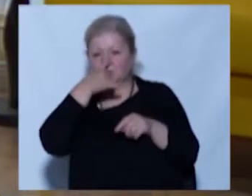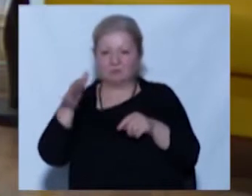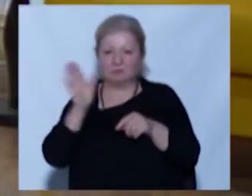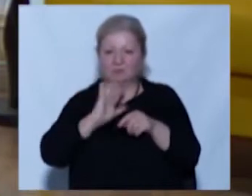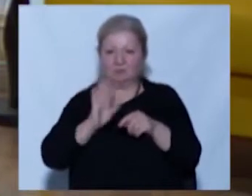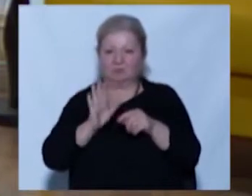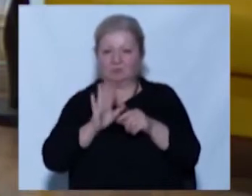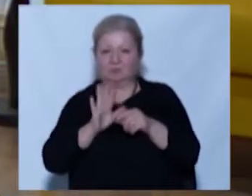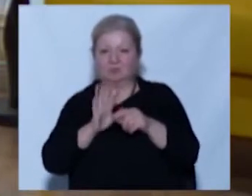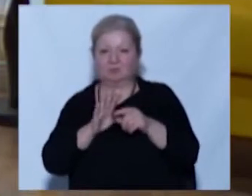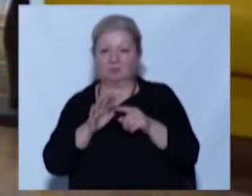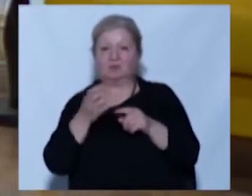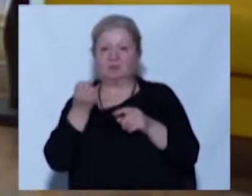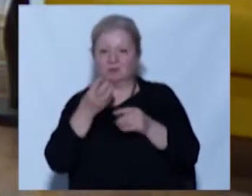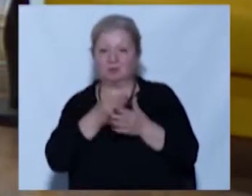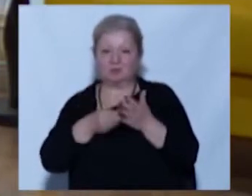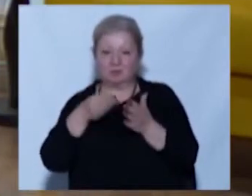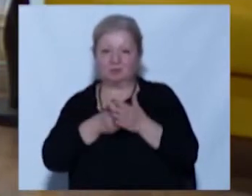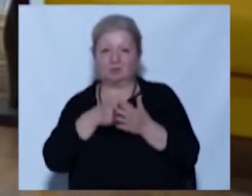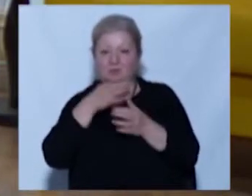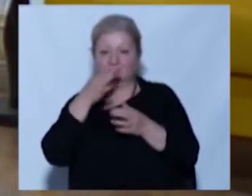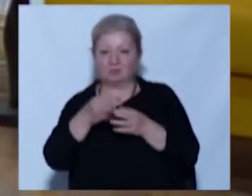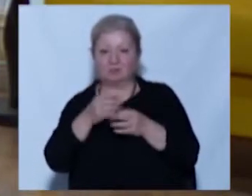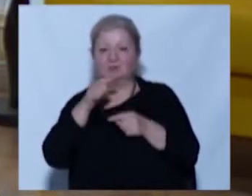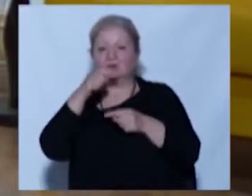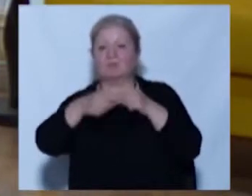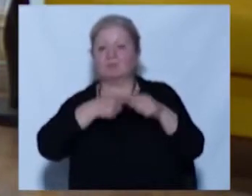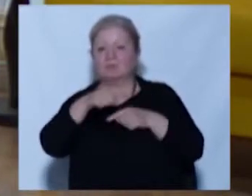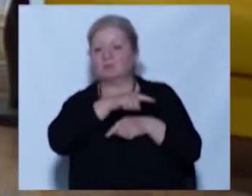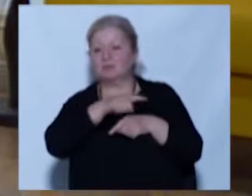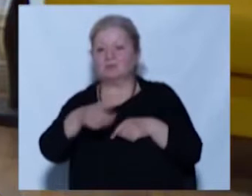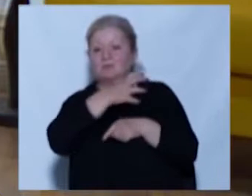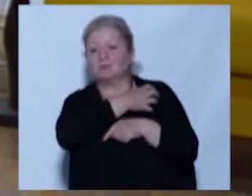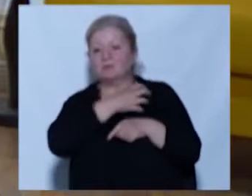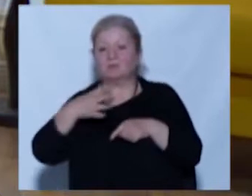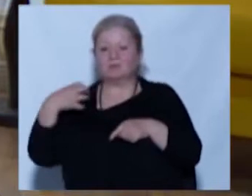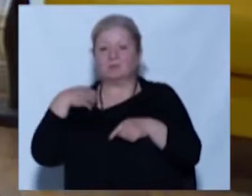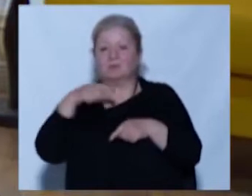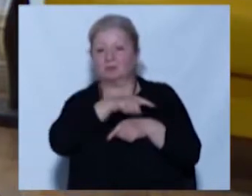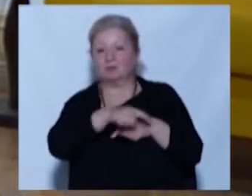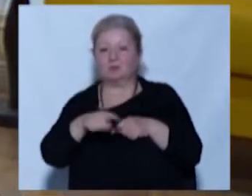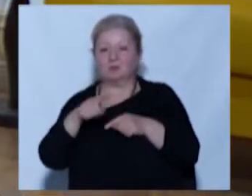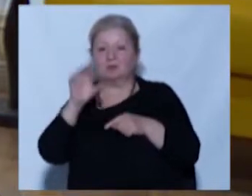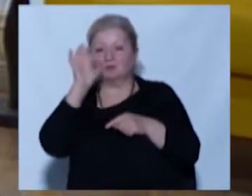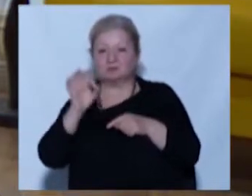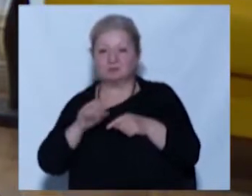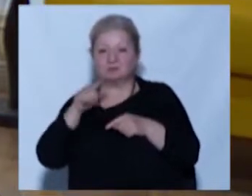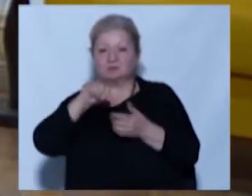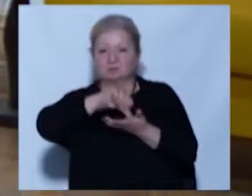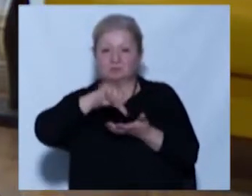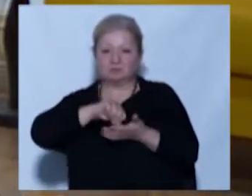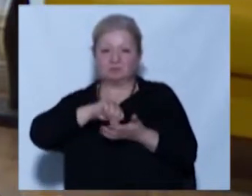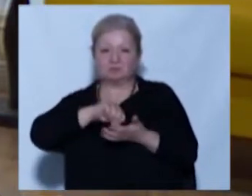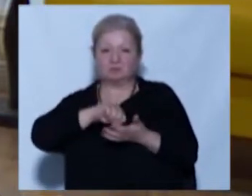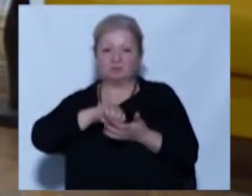გამორიცხულიც კია სხვანაირად, რომ კიდე ვიმეორებ, იმ ეპოქის, იმ სამეფო კარის, იმ საგვარეულოს